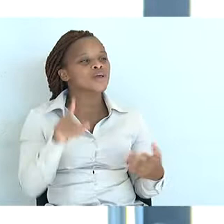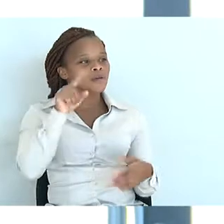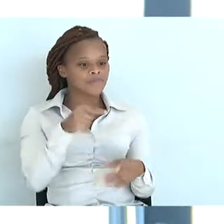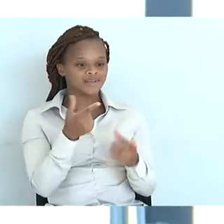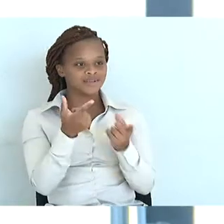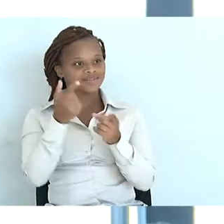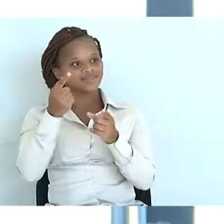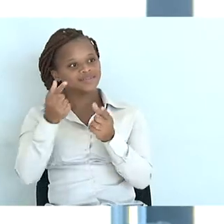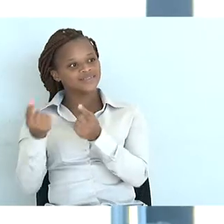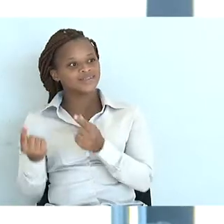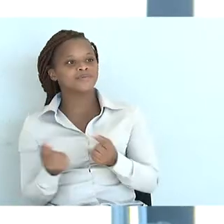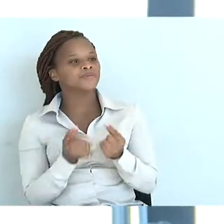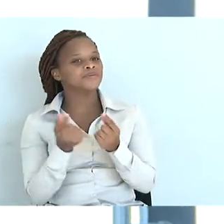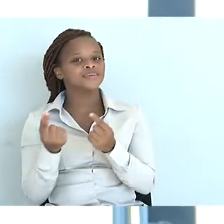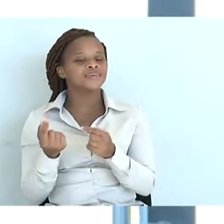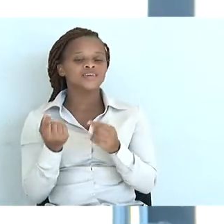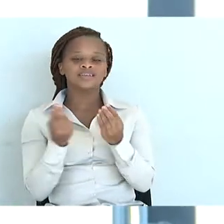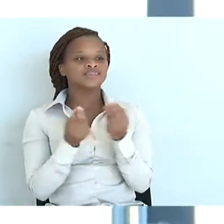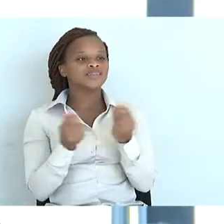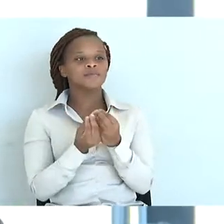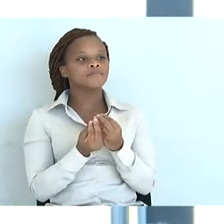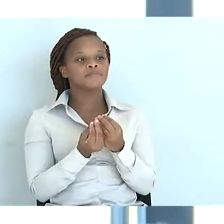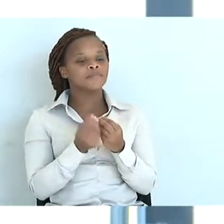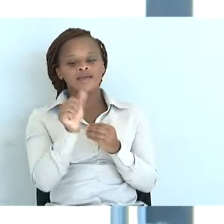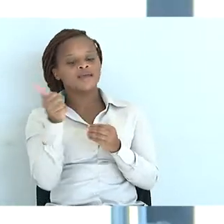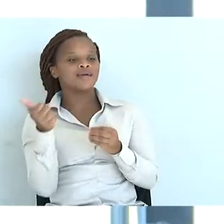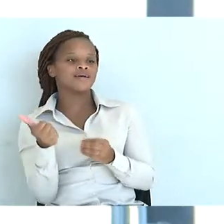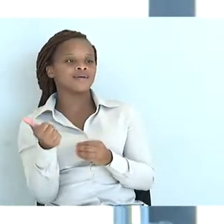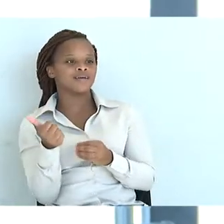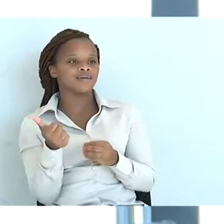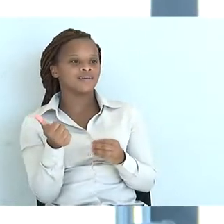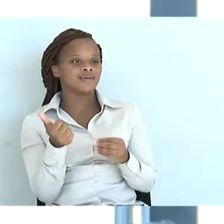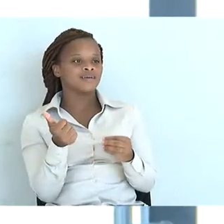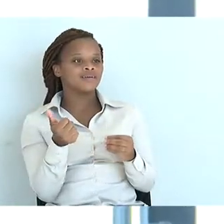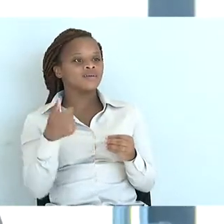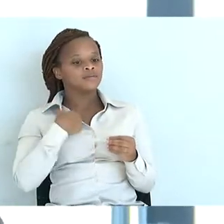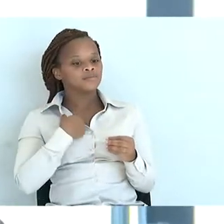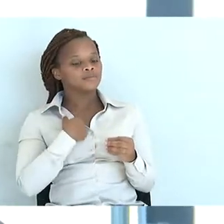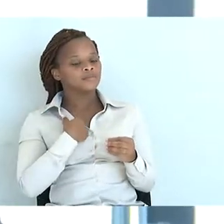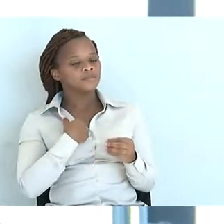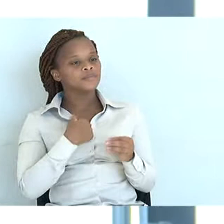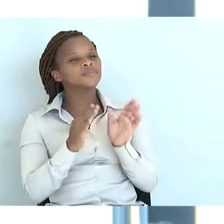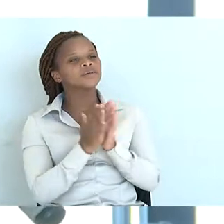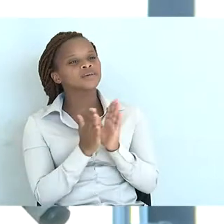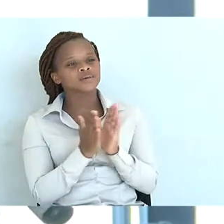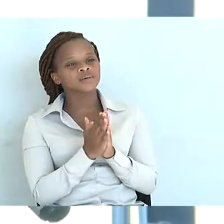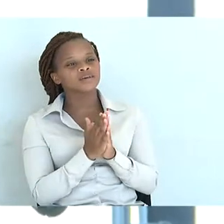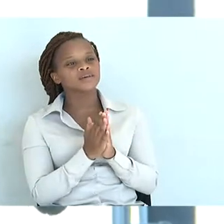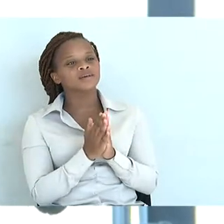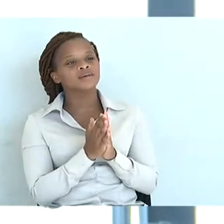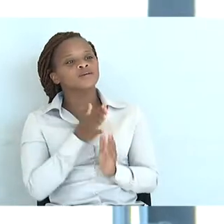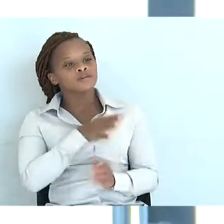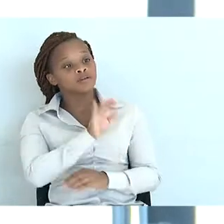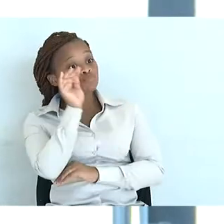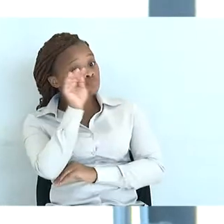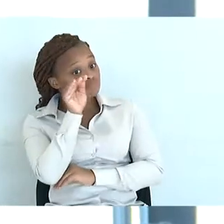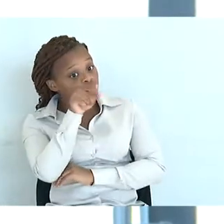makunjalo angiboni ukuthi ubugebengu buzaphela. Ngizacela ukuba ngikhumbuze uTatimeya